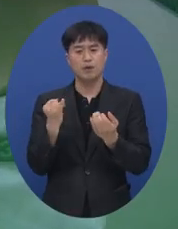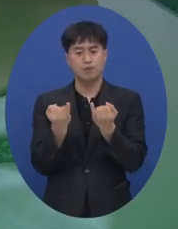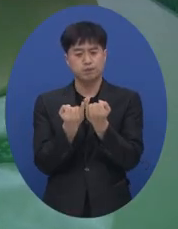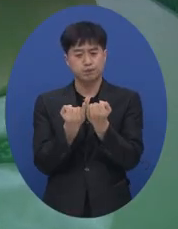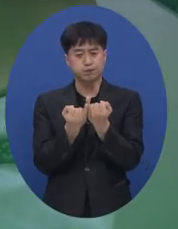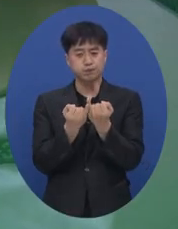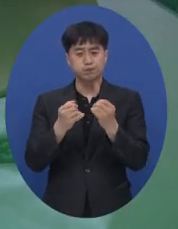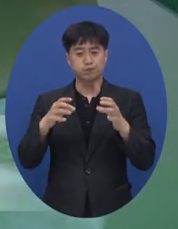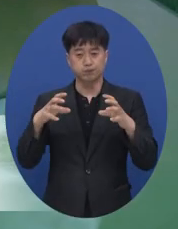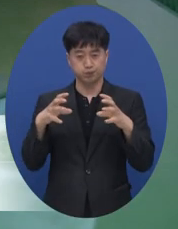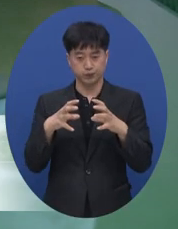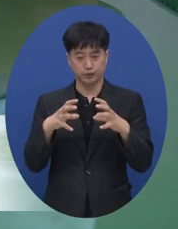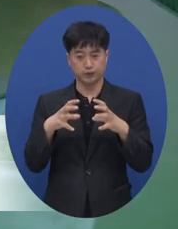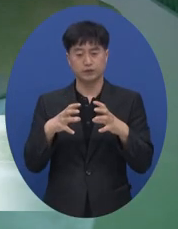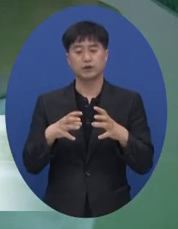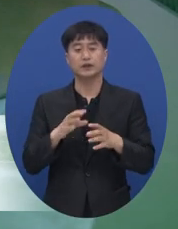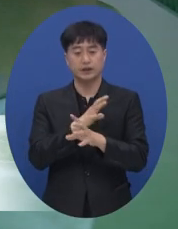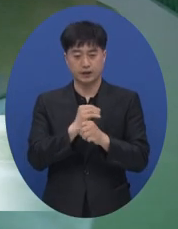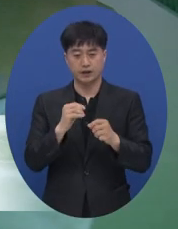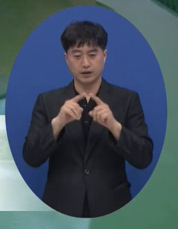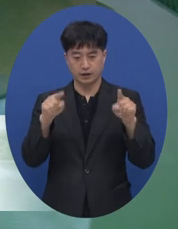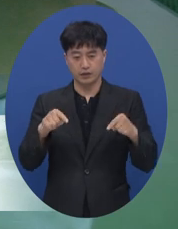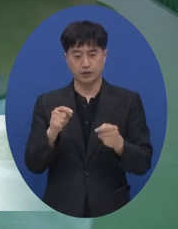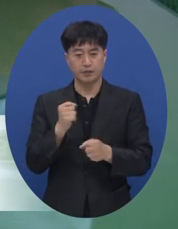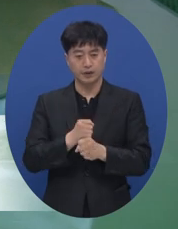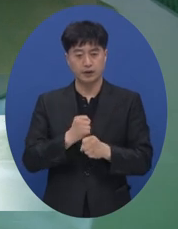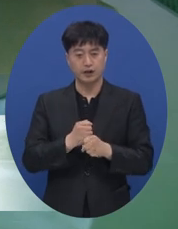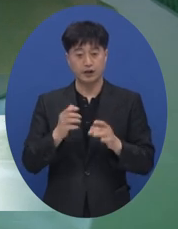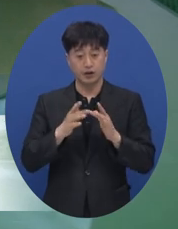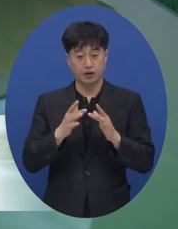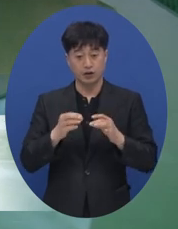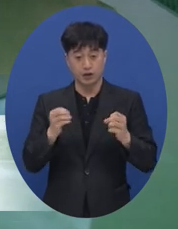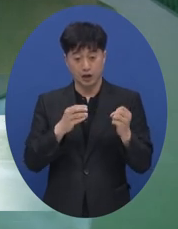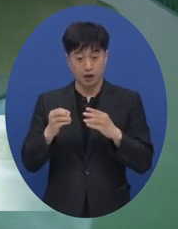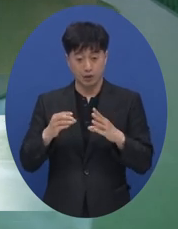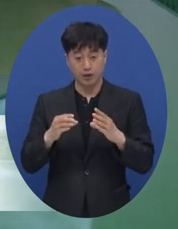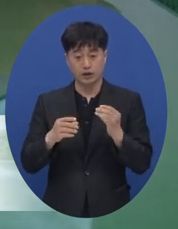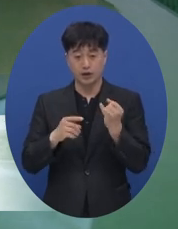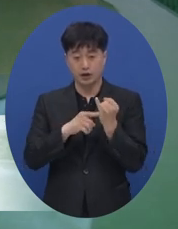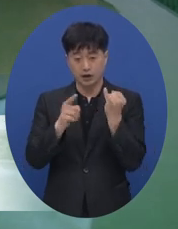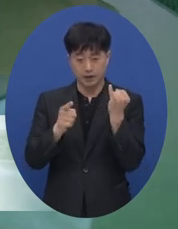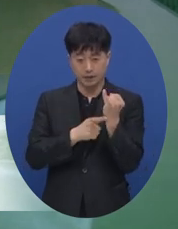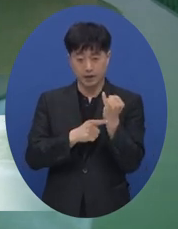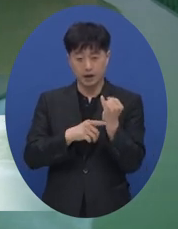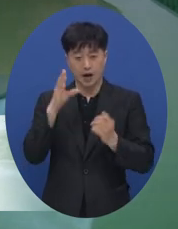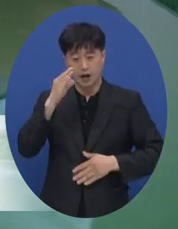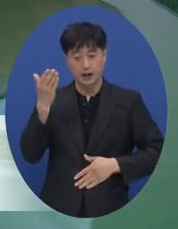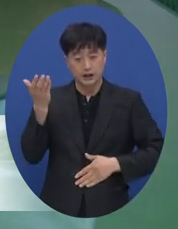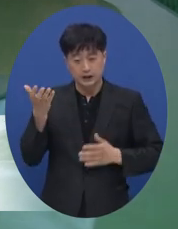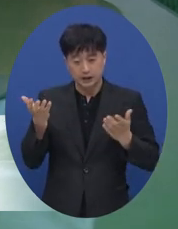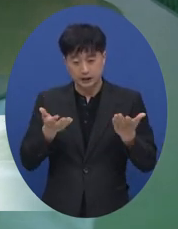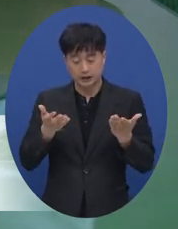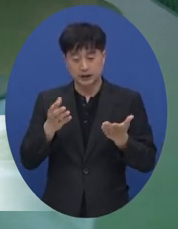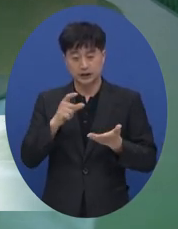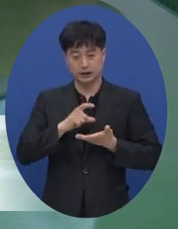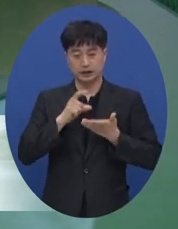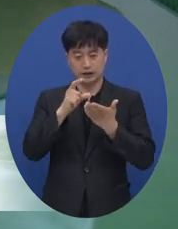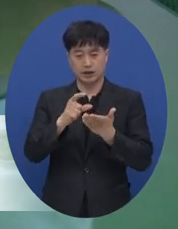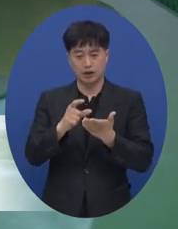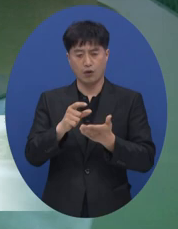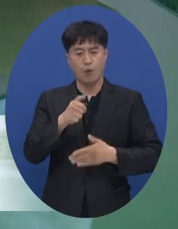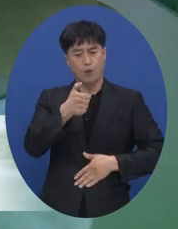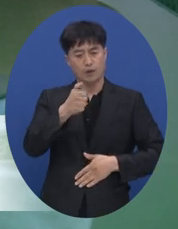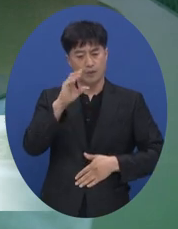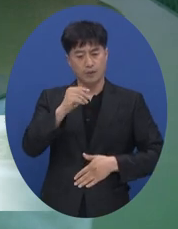꾸몄습니다 음 저의 집 근처에 성공으로 남성화 럽에서 글을 올려서 좋게 는